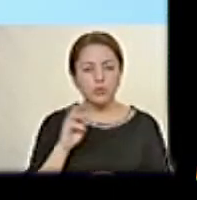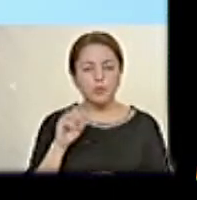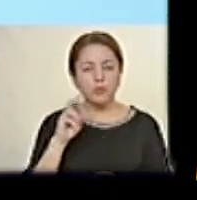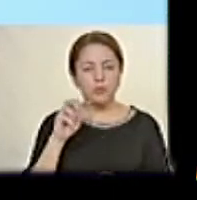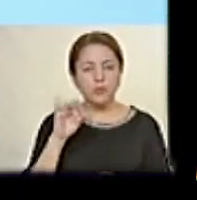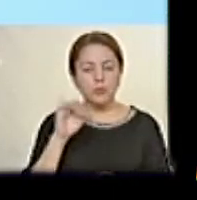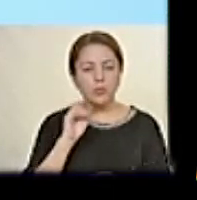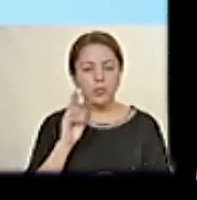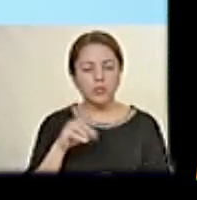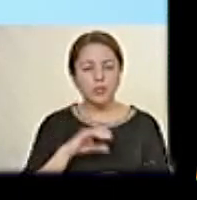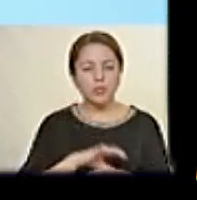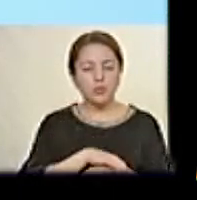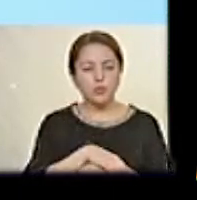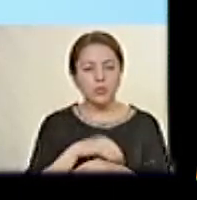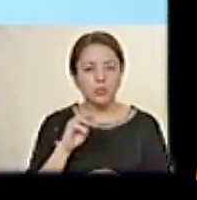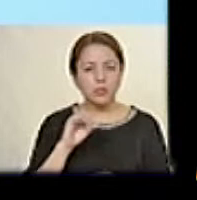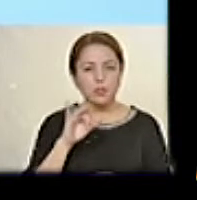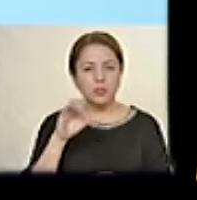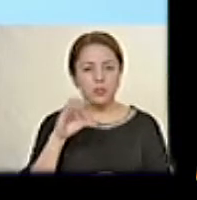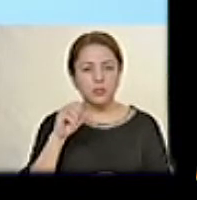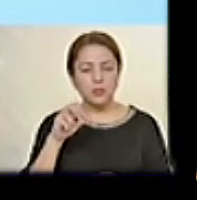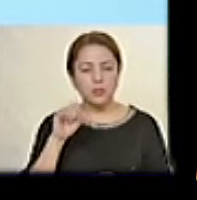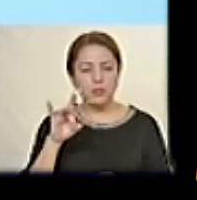trassalarining ahamiyati katta.